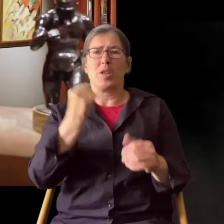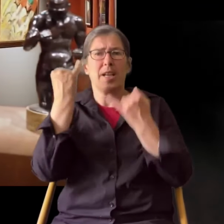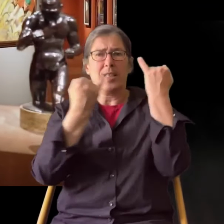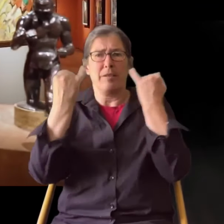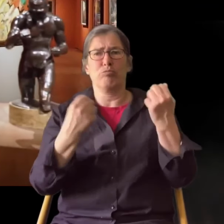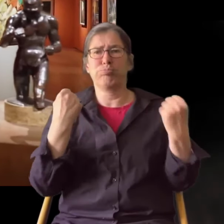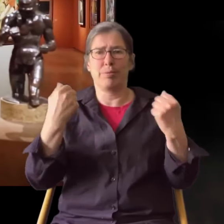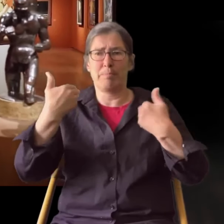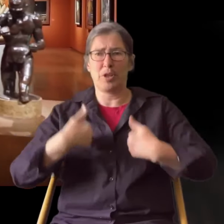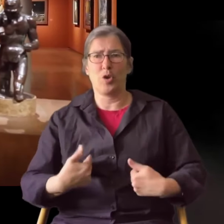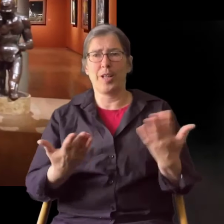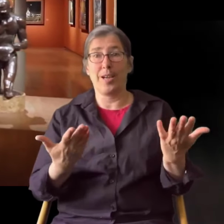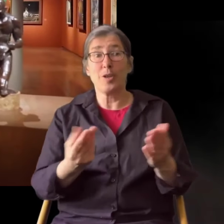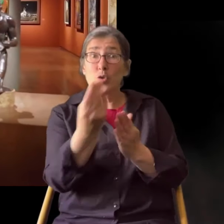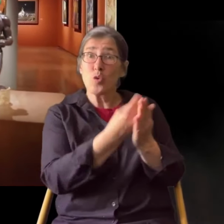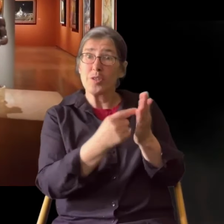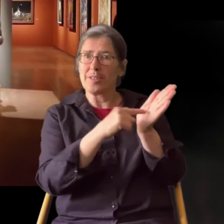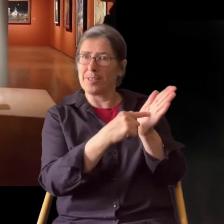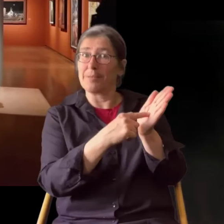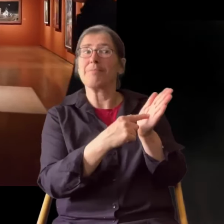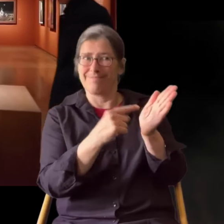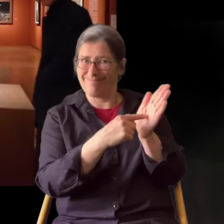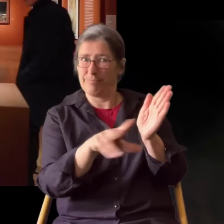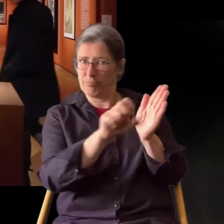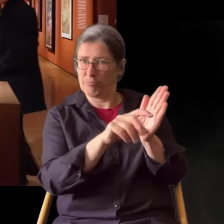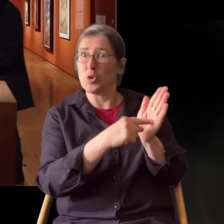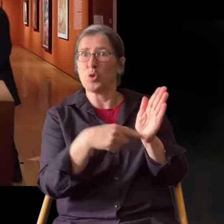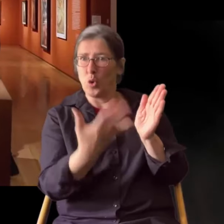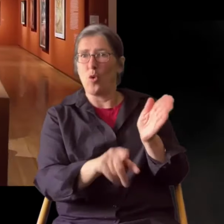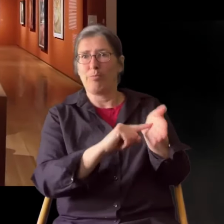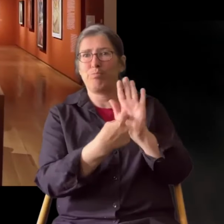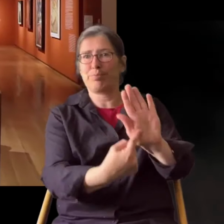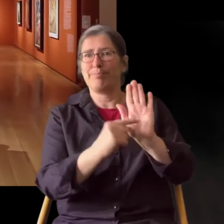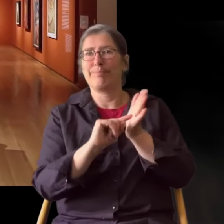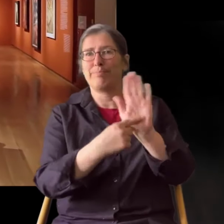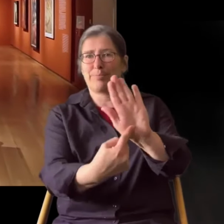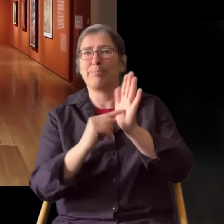Ideen und starker Persönlichkeiten. Die Kunst war ihr Spiegelbild.